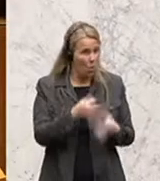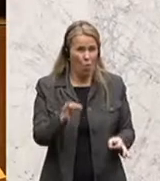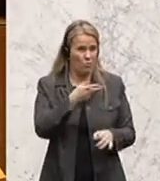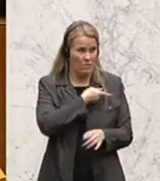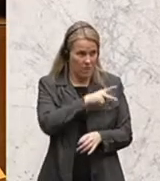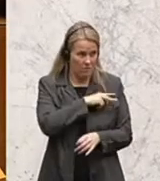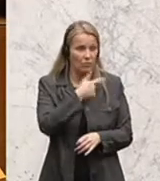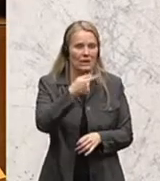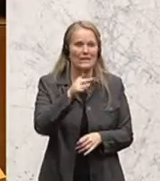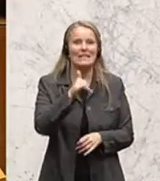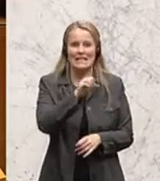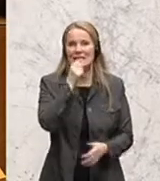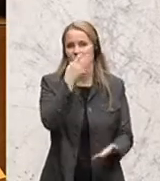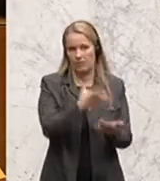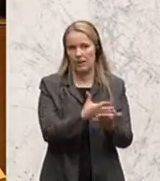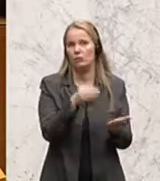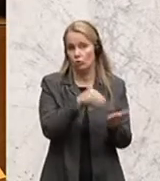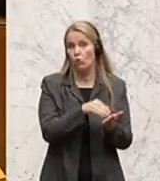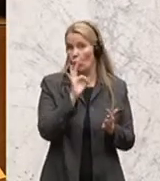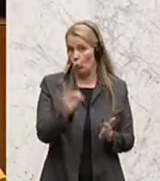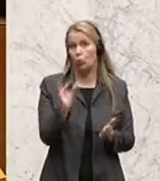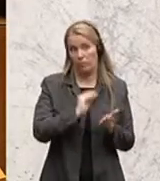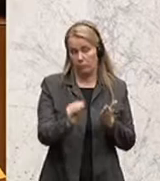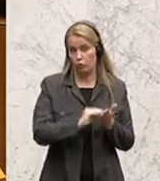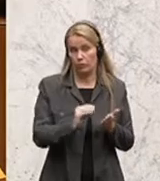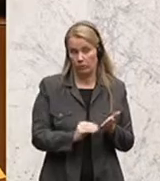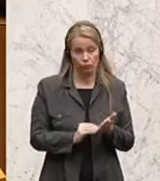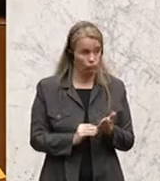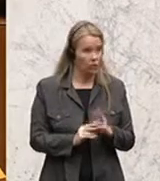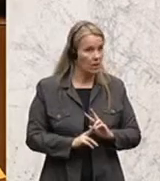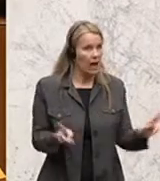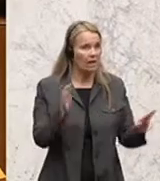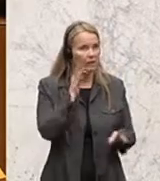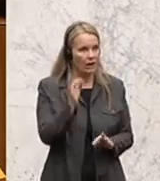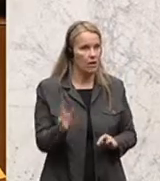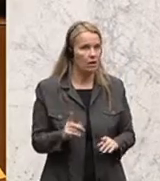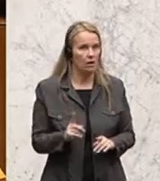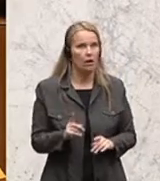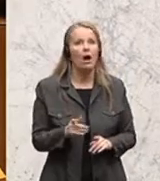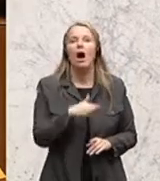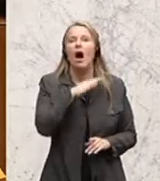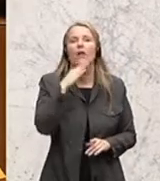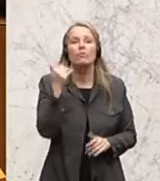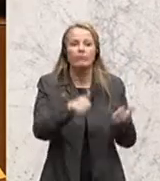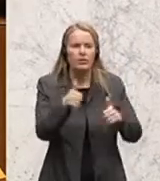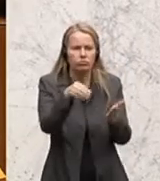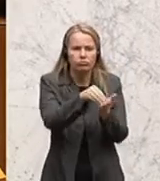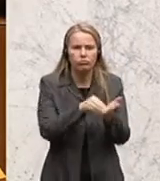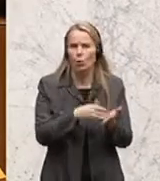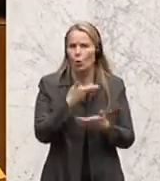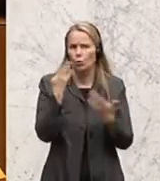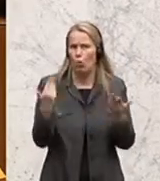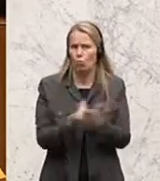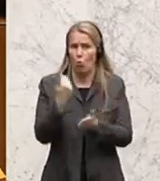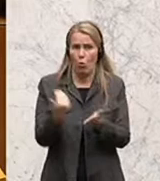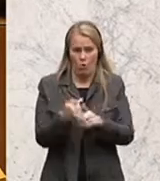vom GRIS-Bericht durchaus gut beschrieben. Das ist ja keine Frage. Aber vieles von dem ist ja nicht neu gewesen. Wir haben das ja hier an